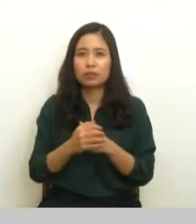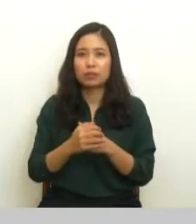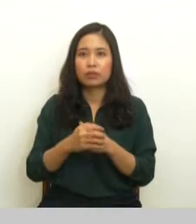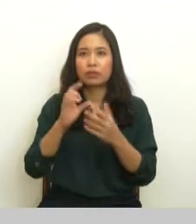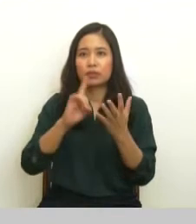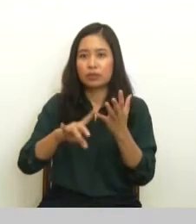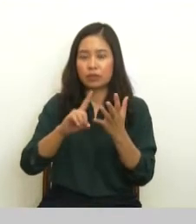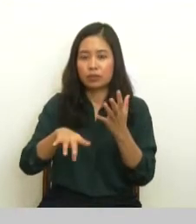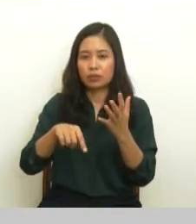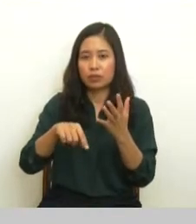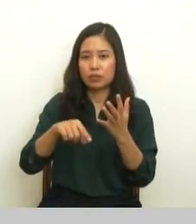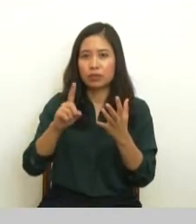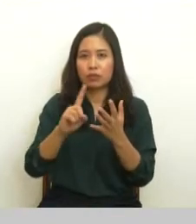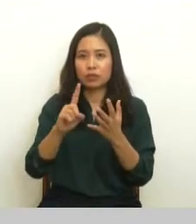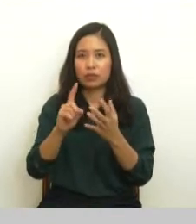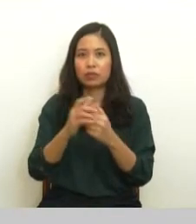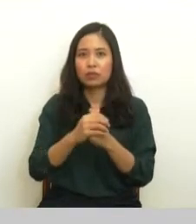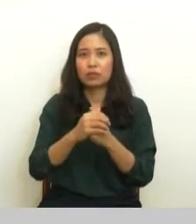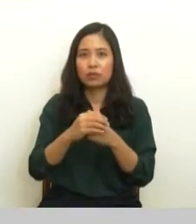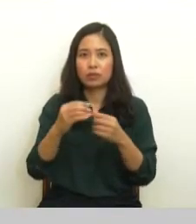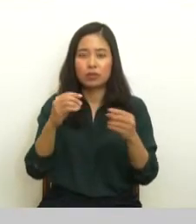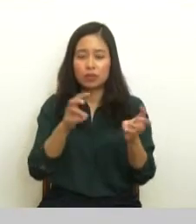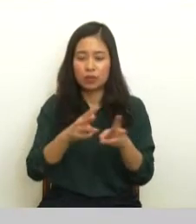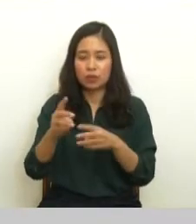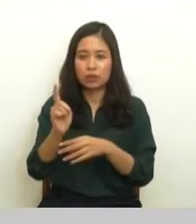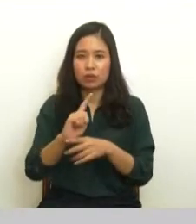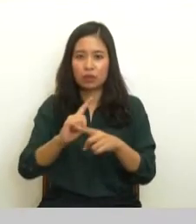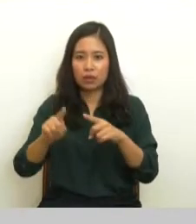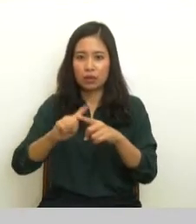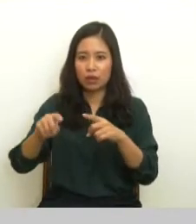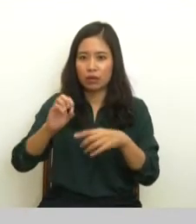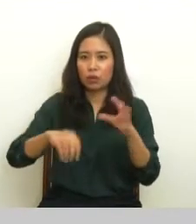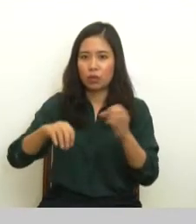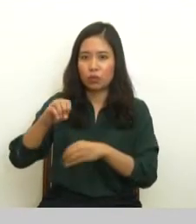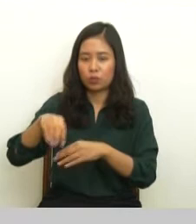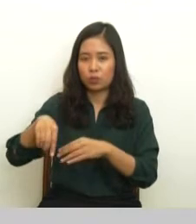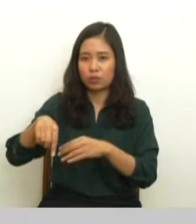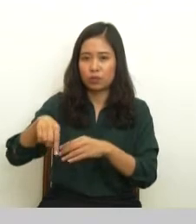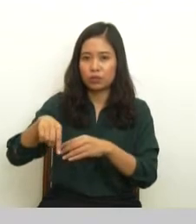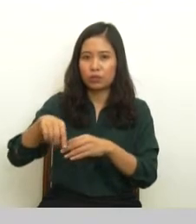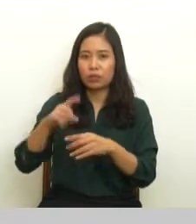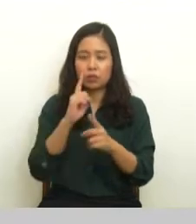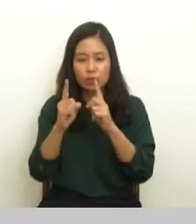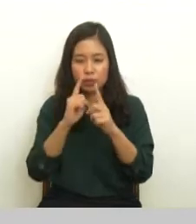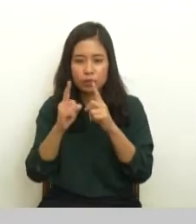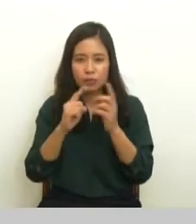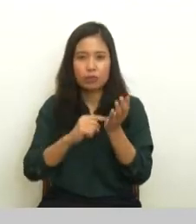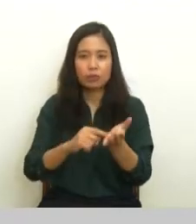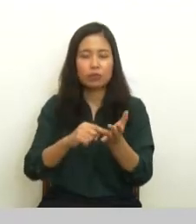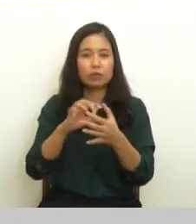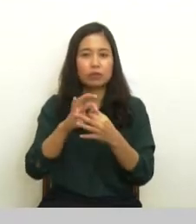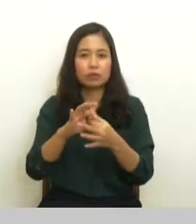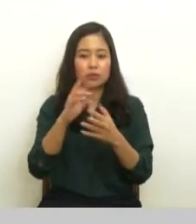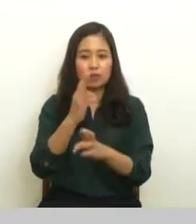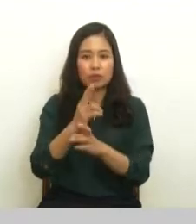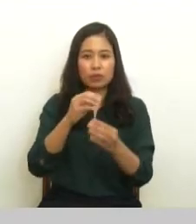้ายเดกๆน้ำหลอดก้านใบชนิดต่างๆไปทดลองใช้ดูดน้ําหวานและพูดคุย สรุบพนการทดลอง